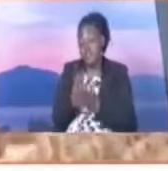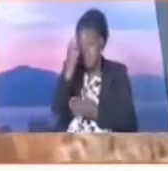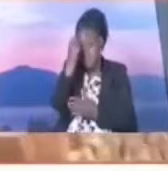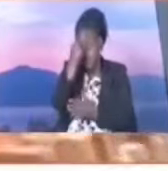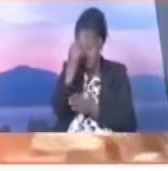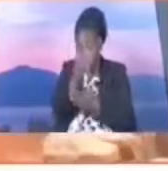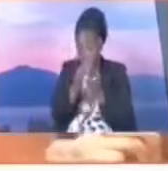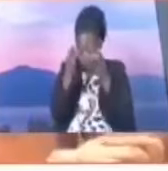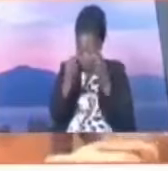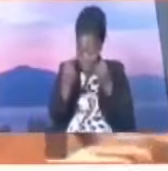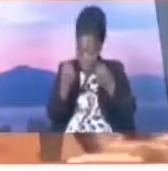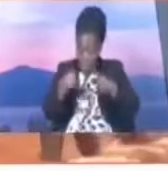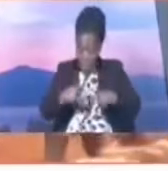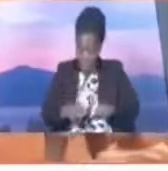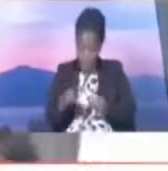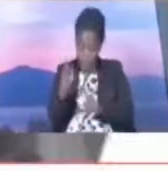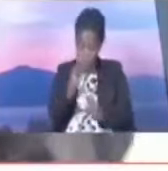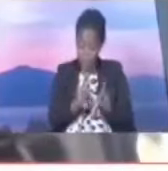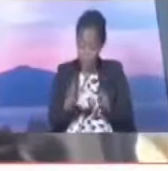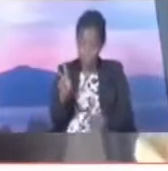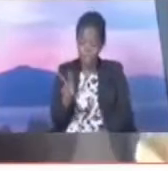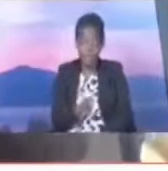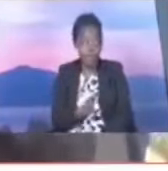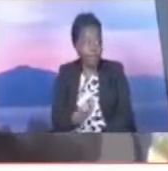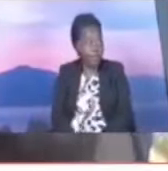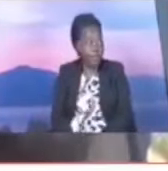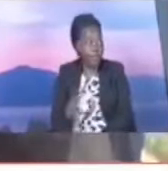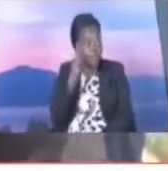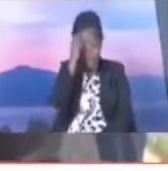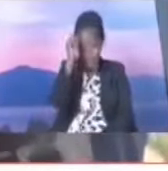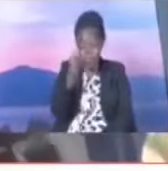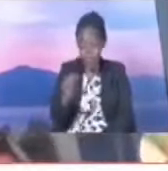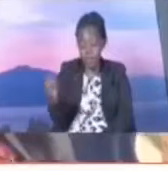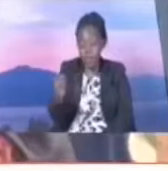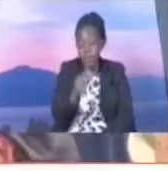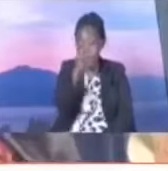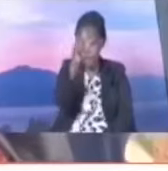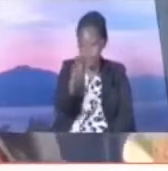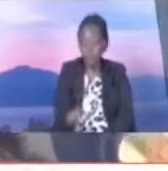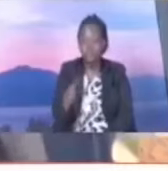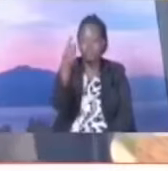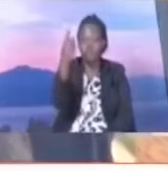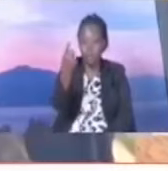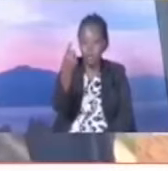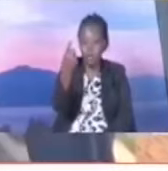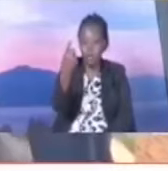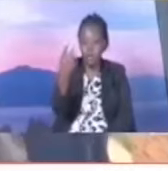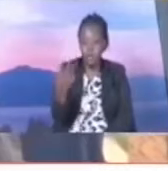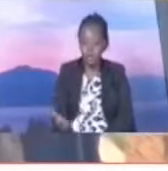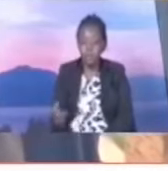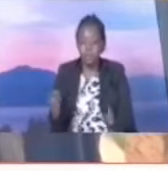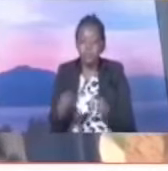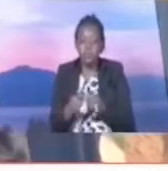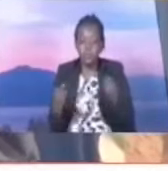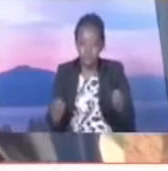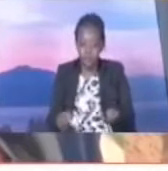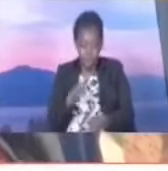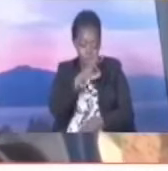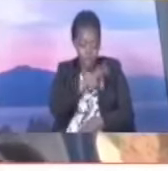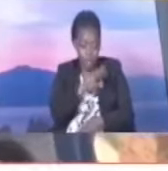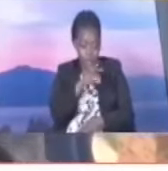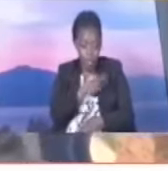ebeeko kyekola ku bantu nga bano. Gavumenti erina okwapoyitinga omuntu omu neuteeka ne ku salale